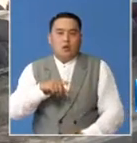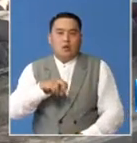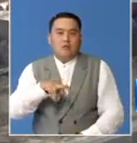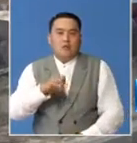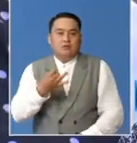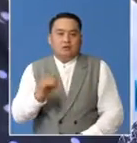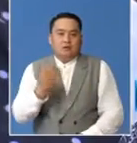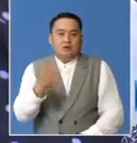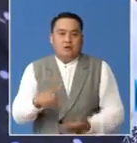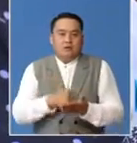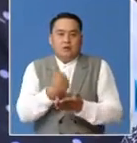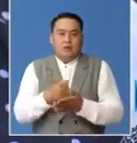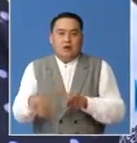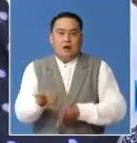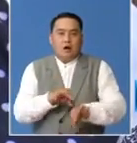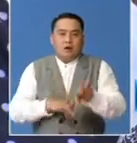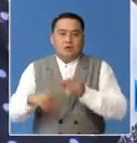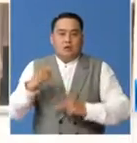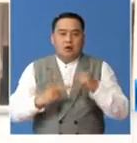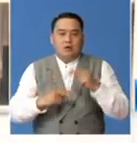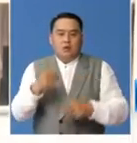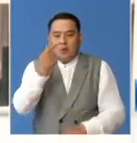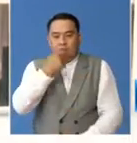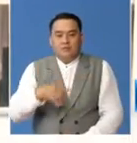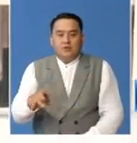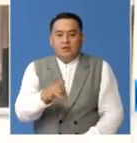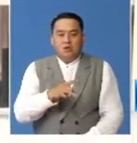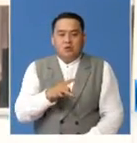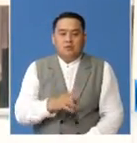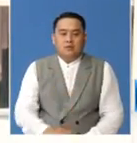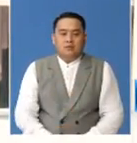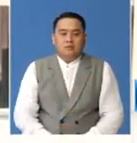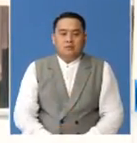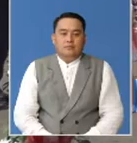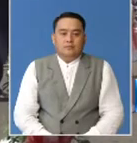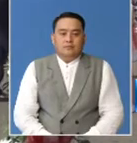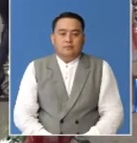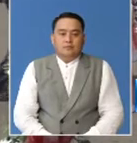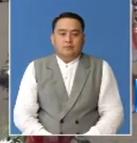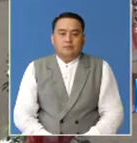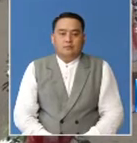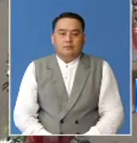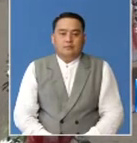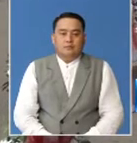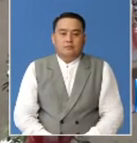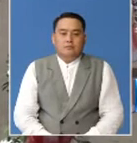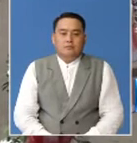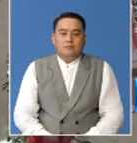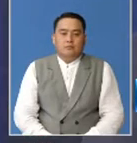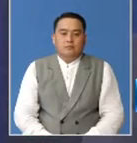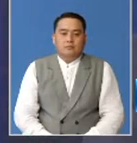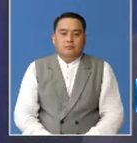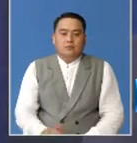Головацкий называл его главным архитектором и строителем Панфиловского района, вспоминают потомки. Хочется выразить большую, очень